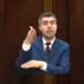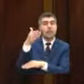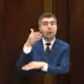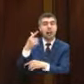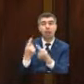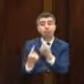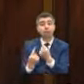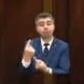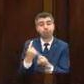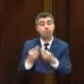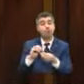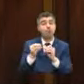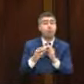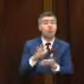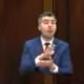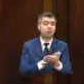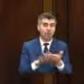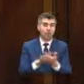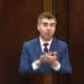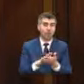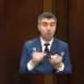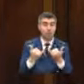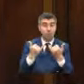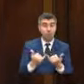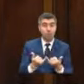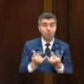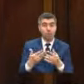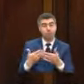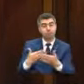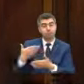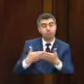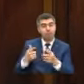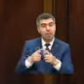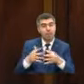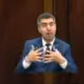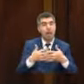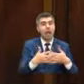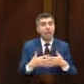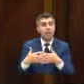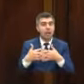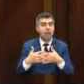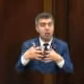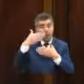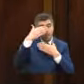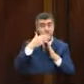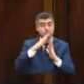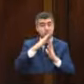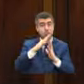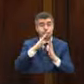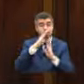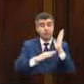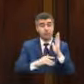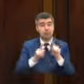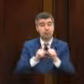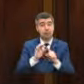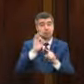الأوسط. اليوم مع الأسف رغم العلاقات الطيبة بين الشعبين الأمريكي والمغربي، أمريكا اليوم أصبحت جزءا